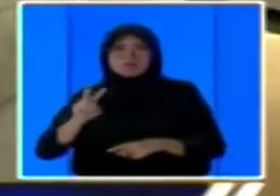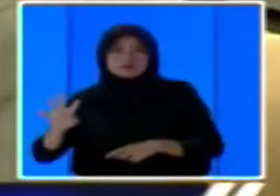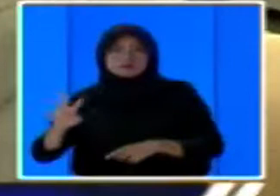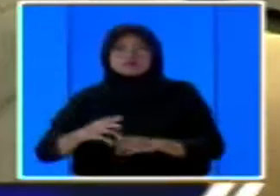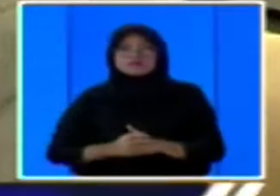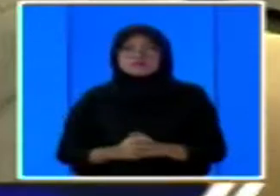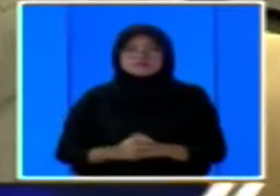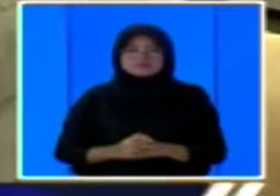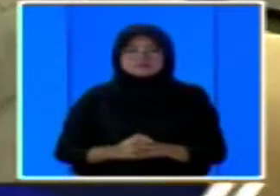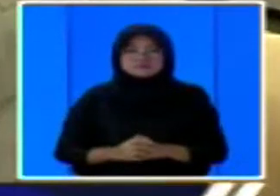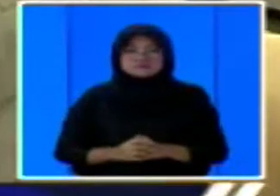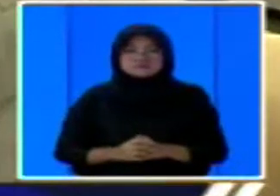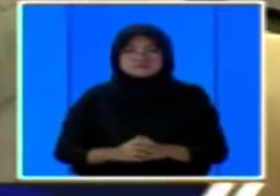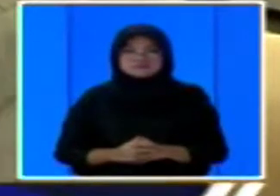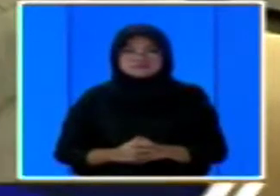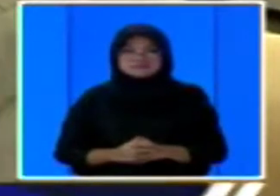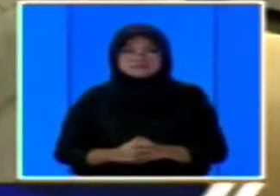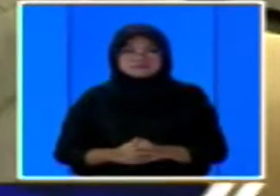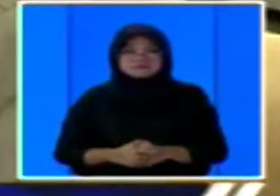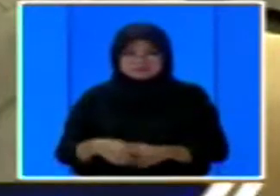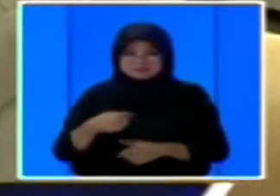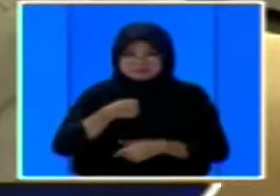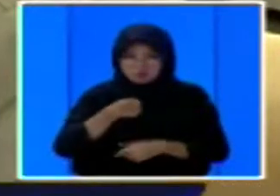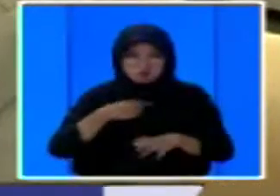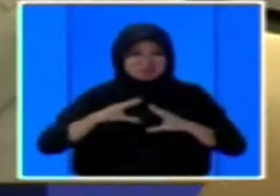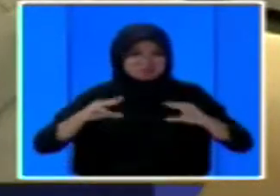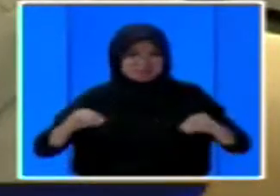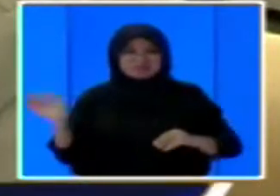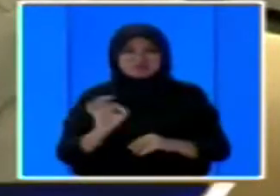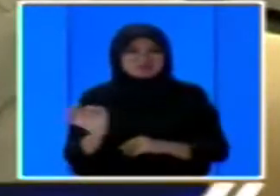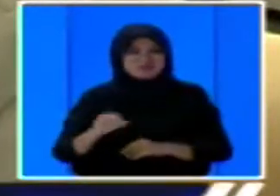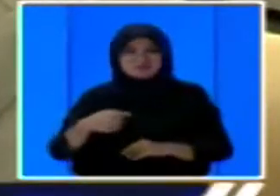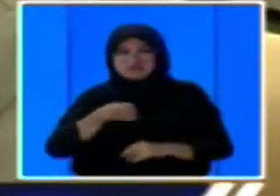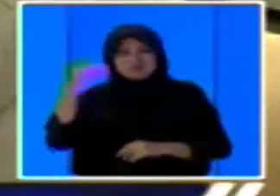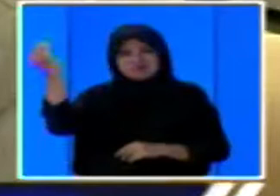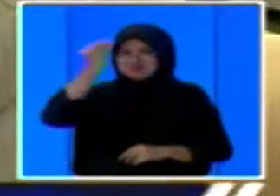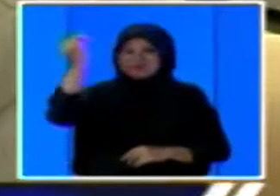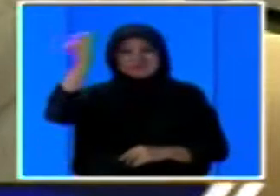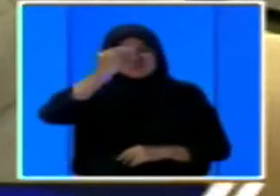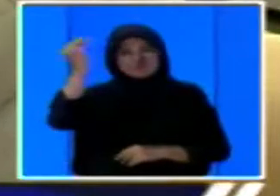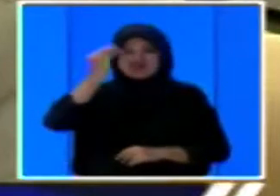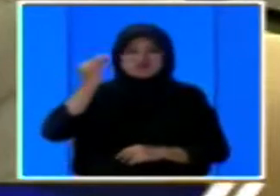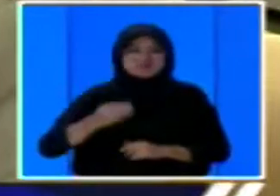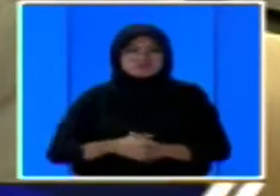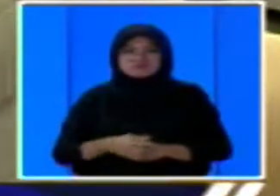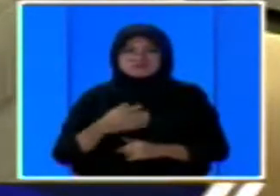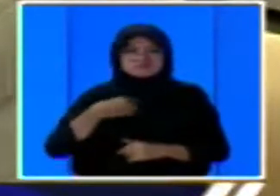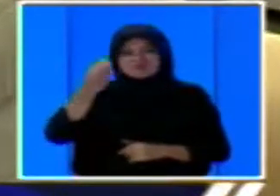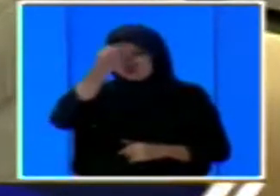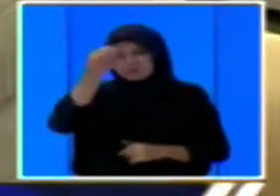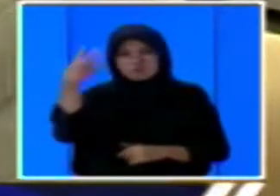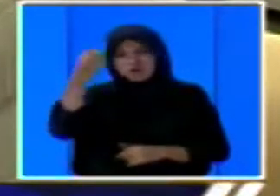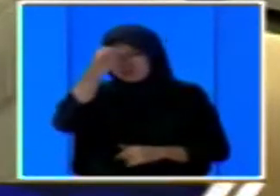terang, saya kalau tidak ada pekerjaan saya bisa jadi linglung, jadi pikun. Iya. Kedua,